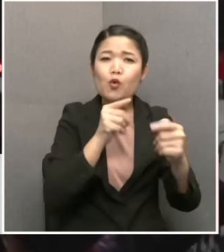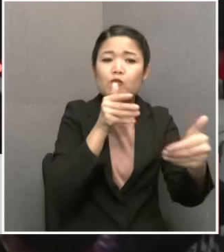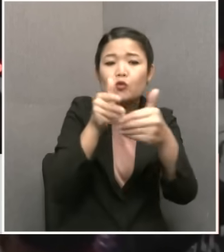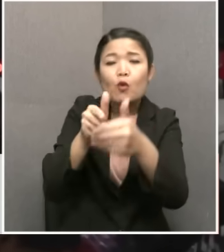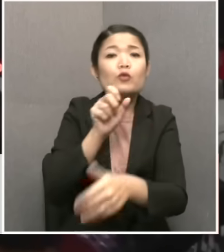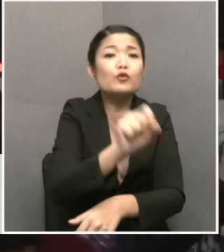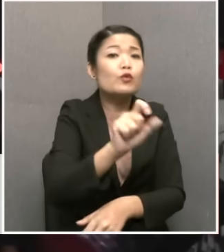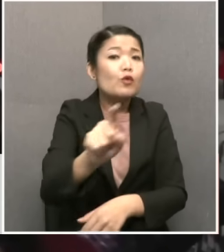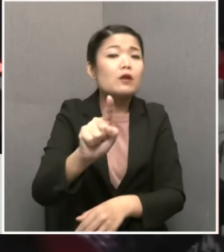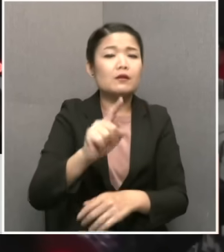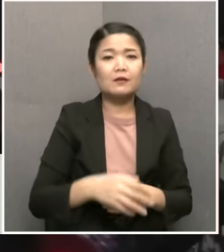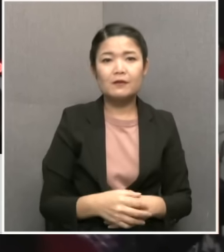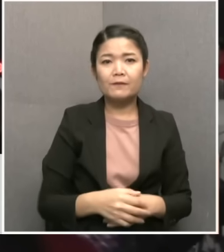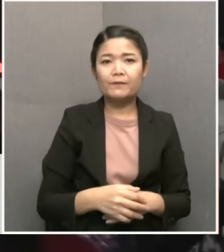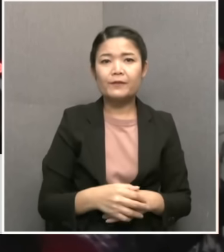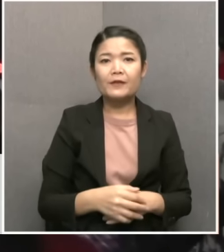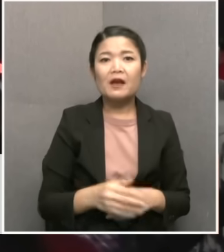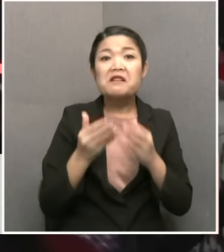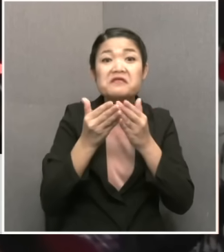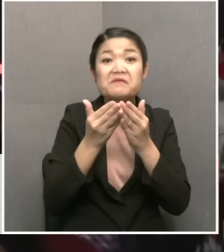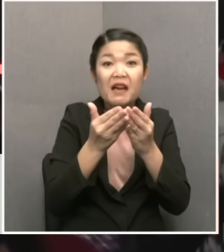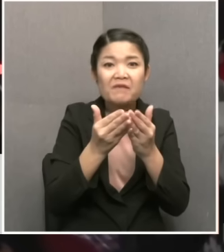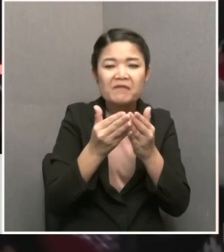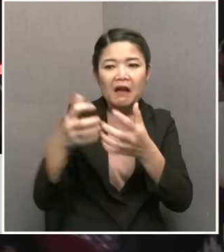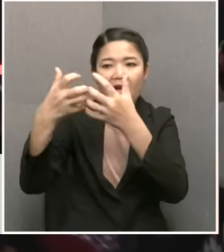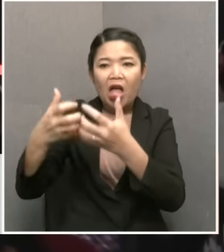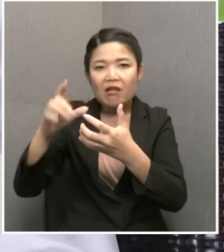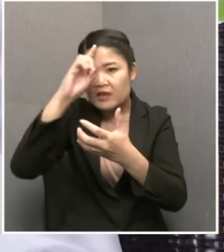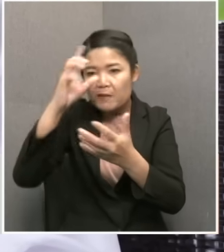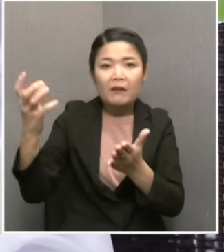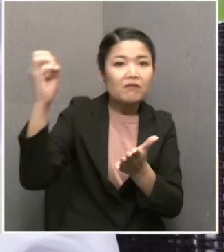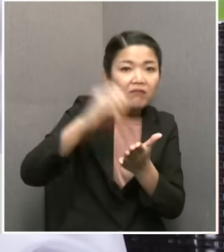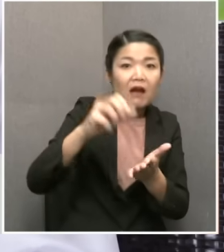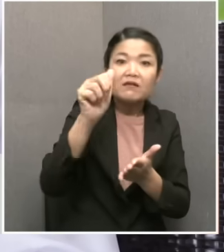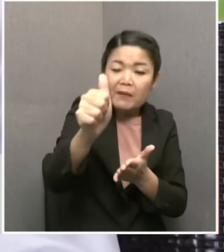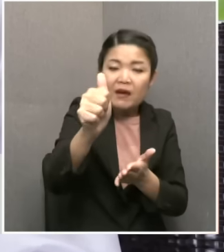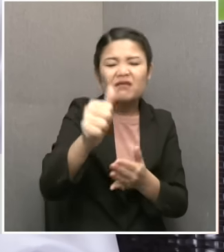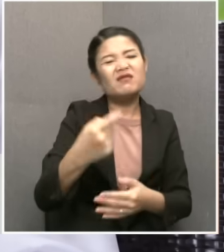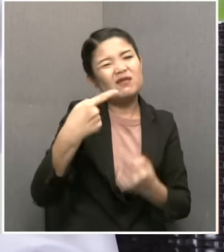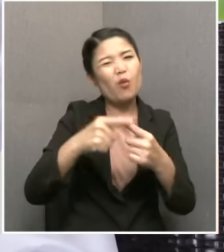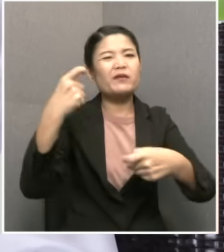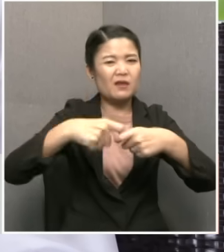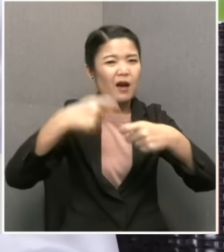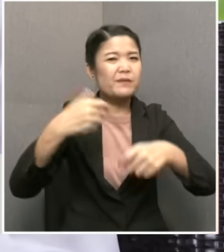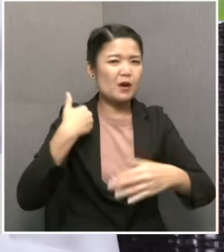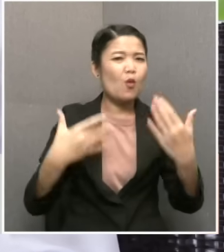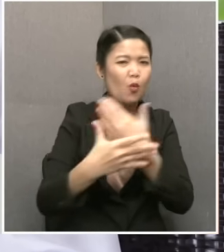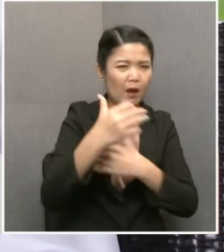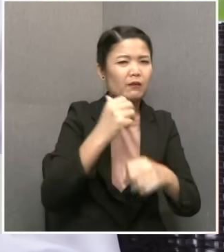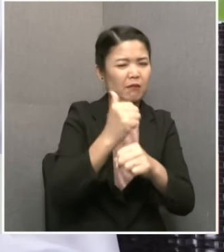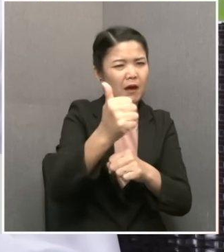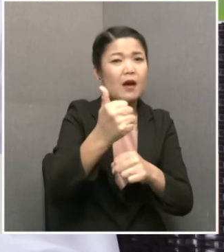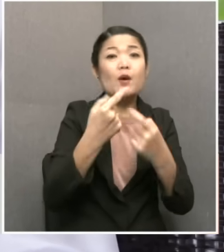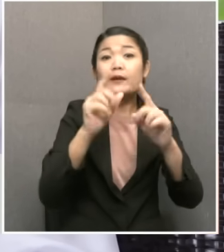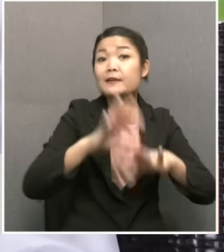ครับให้เรือน้ำไทยเนี่ยมีเครื่องยนต์เยอรมันได้ไหมโอ้ยากแต่ว่าก็ยังมีช่องยังมีโอกาสนะครับอันนี้ก็เป็นเรื่องหนึ่งแต่ที่สำคัญกว่านั้นน่